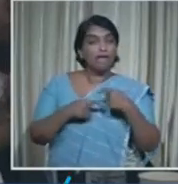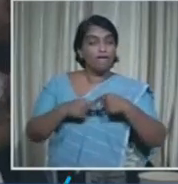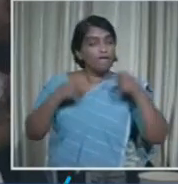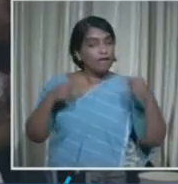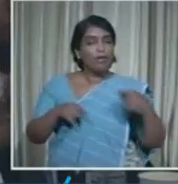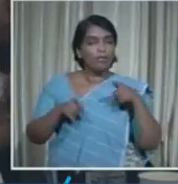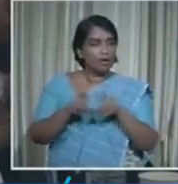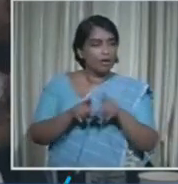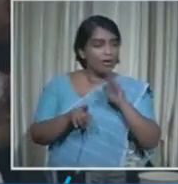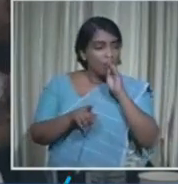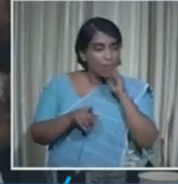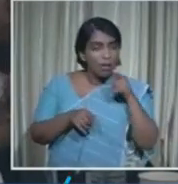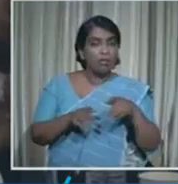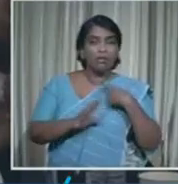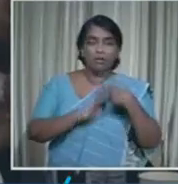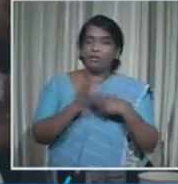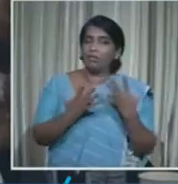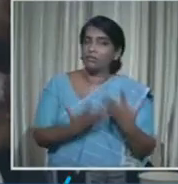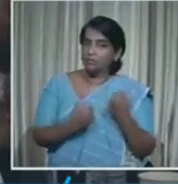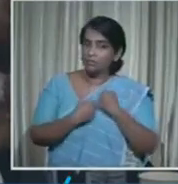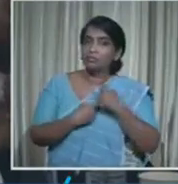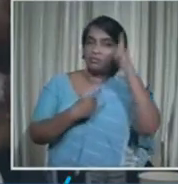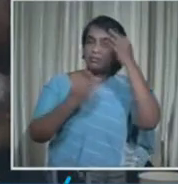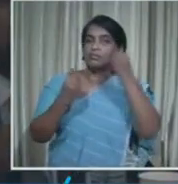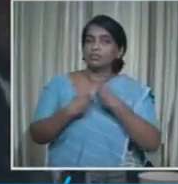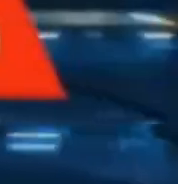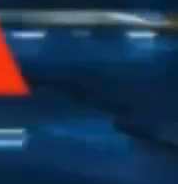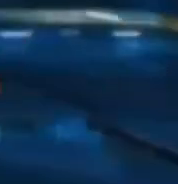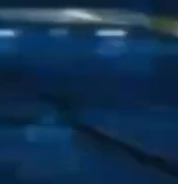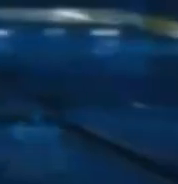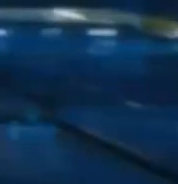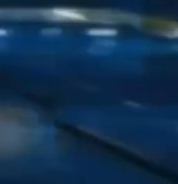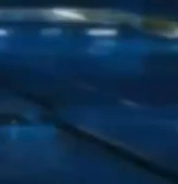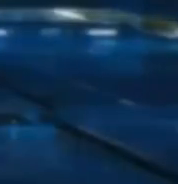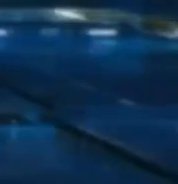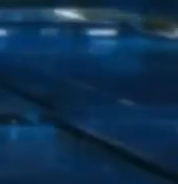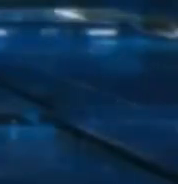me apaing, rata kuda kani lebeva kila pratana karna. Jaya Veva.